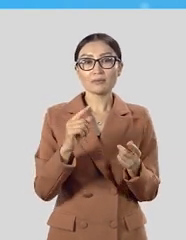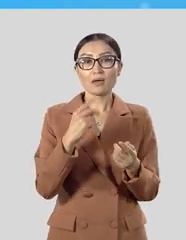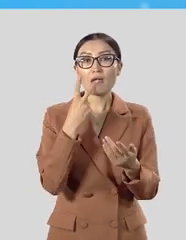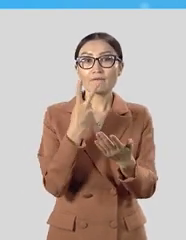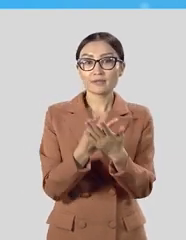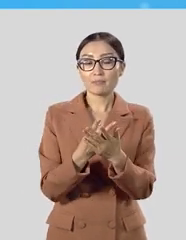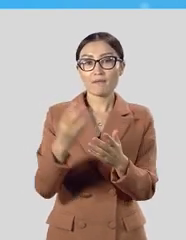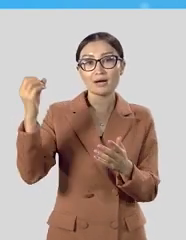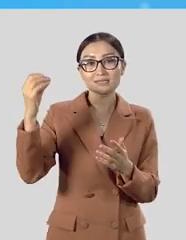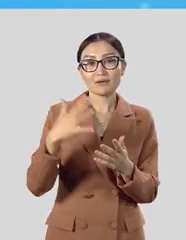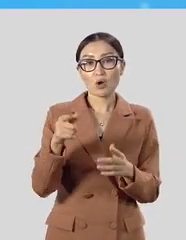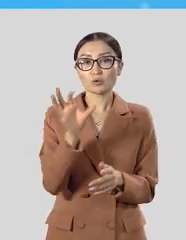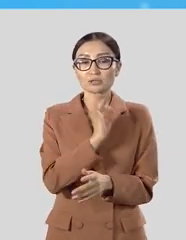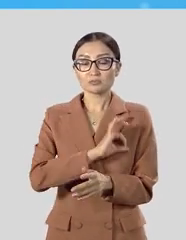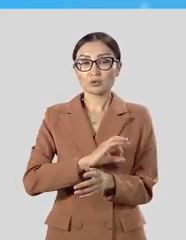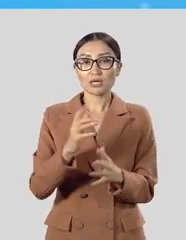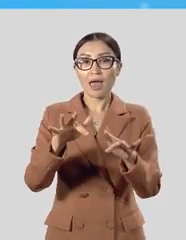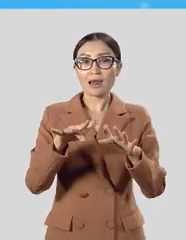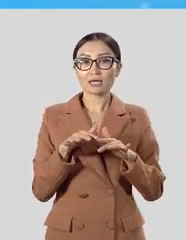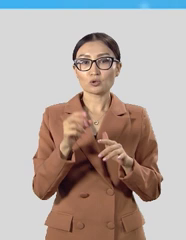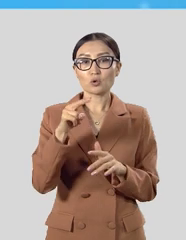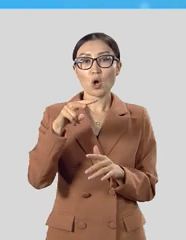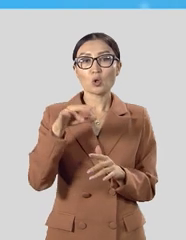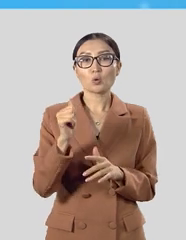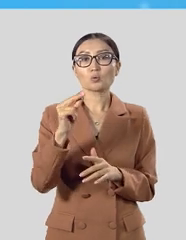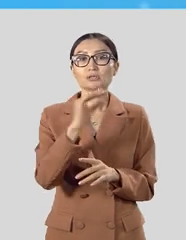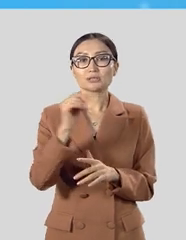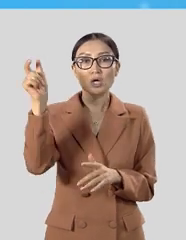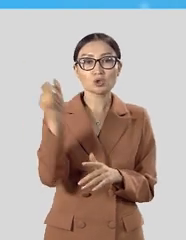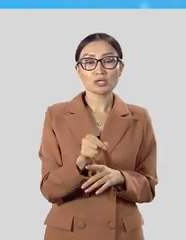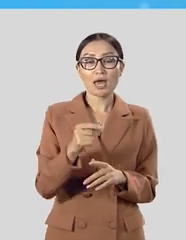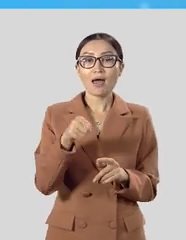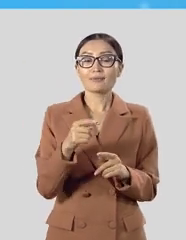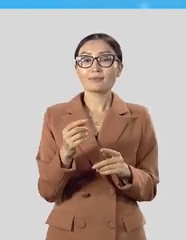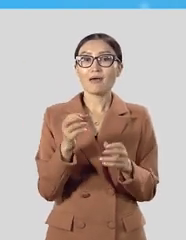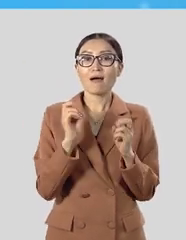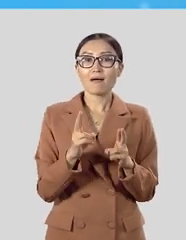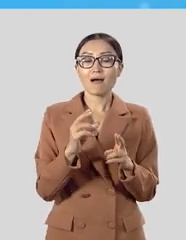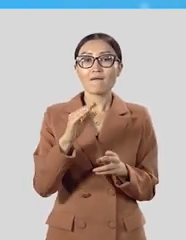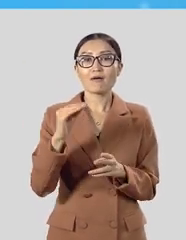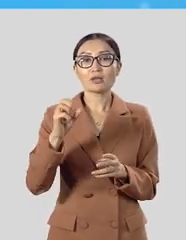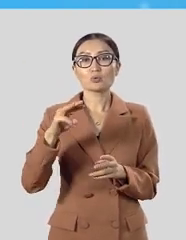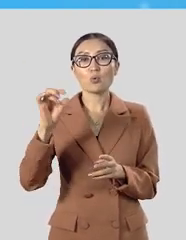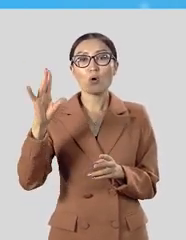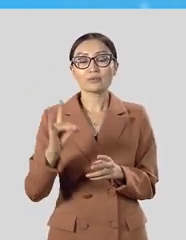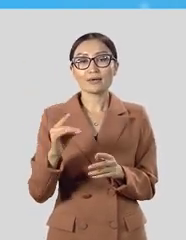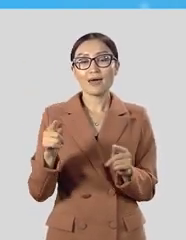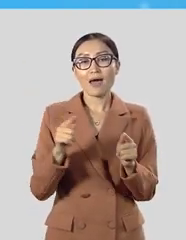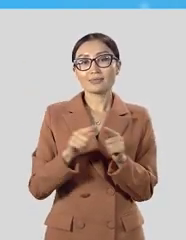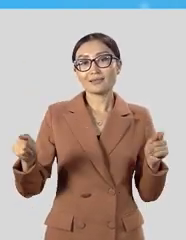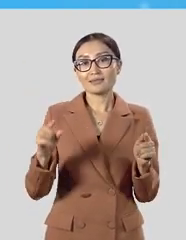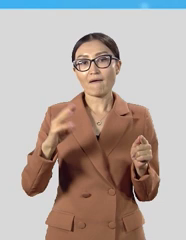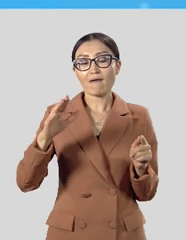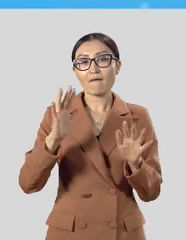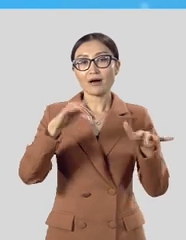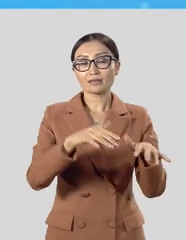видимого света он использует электронные лучи. Электроны ведут себя как фотоны, но их длина волны в 100